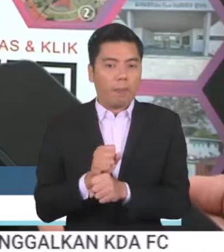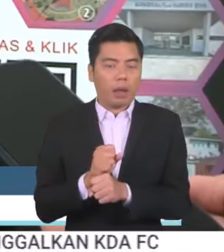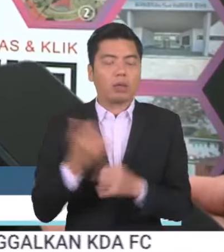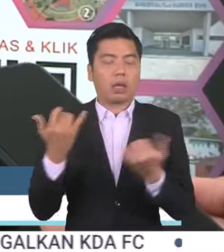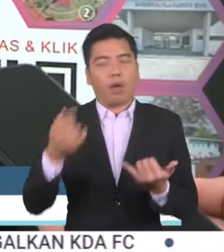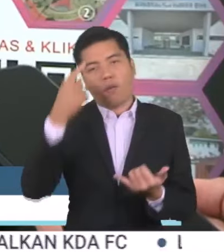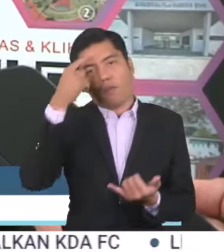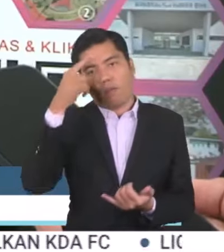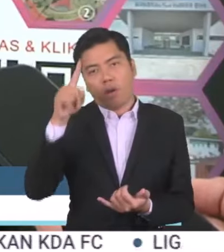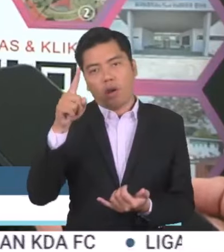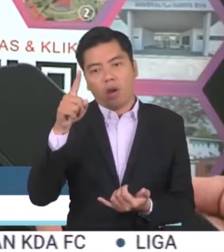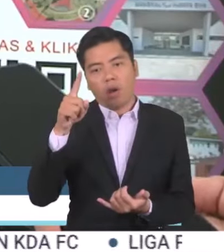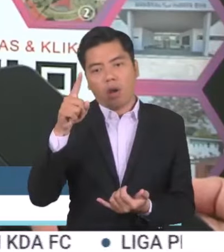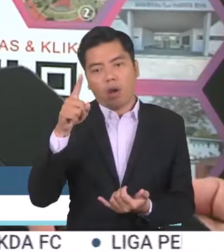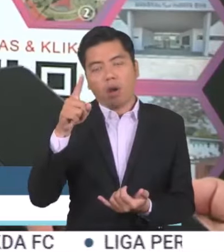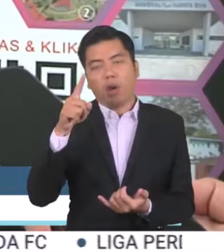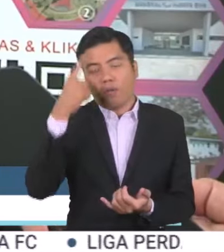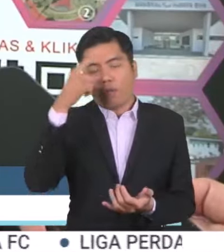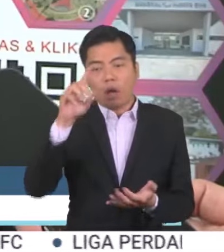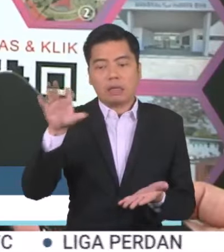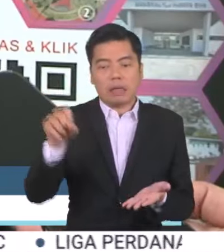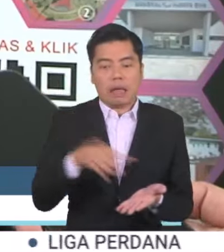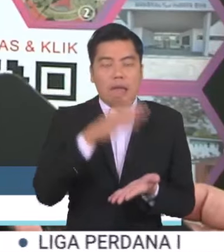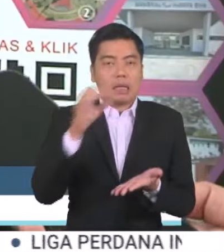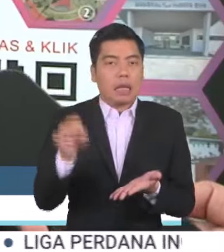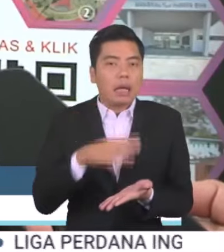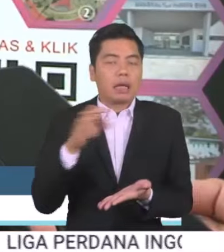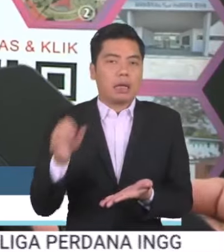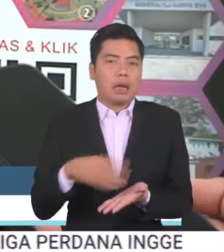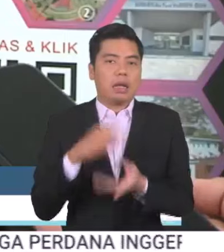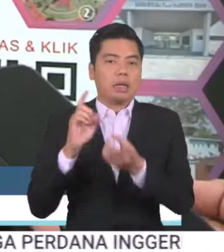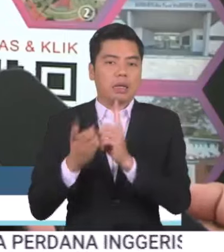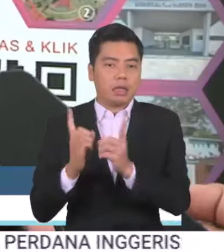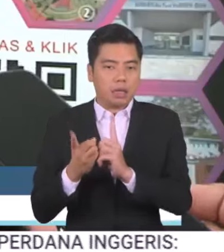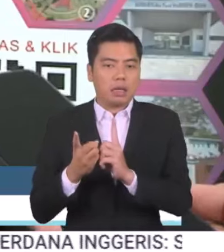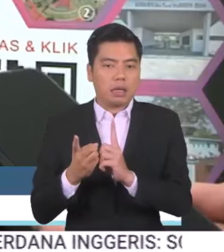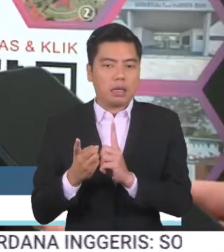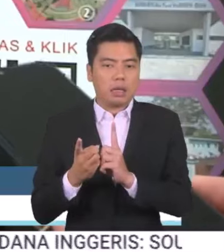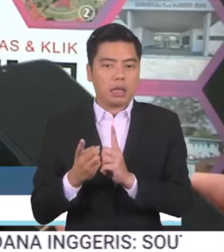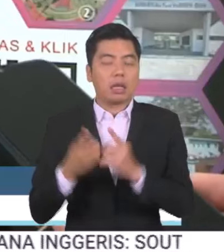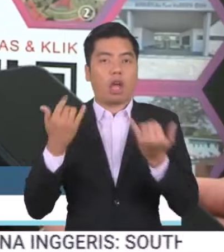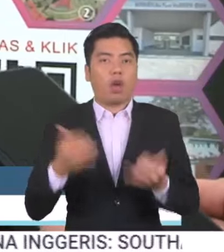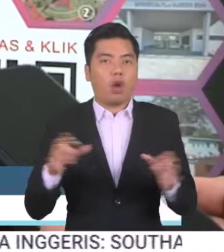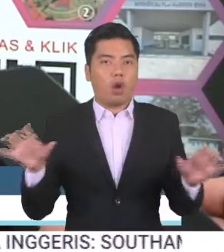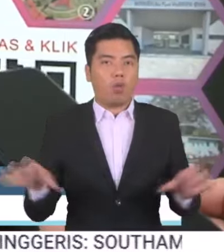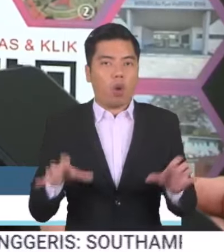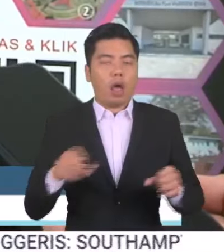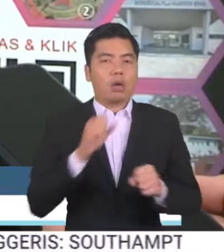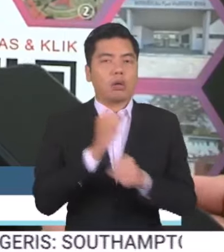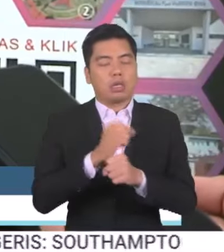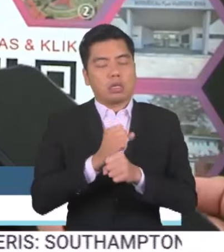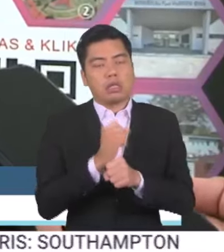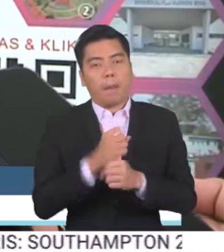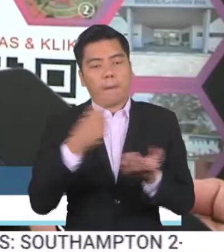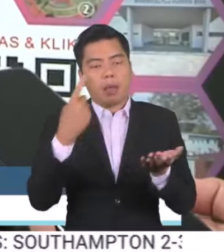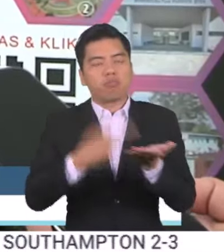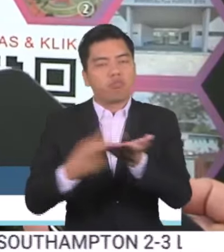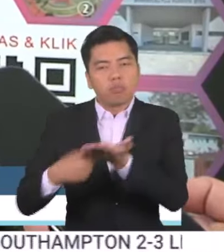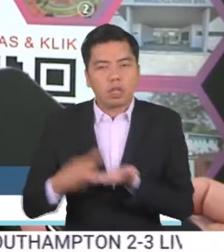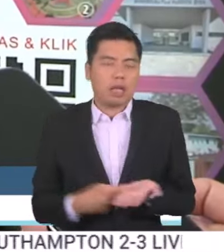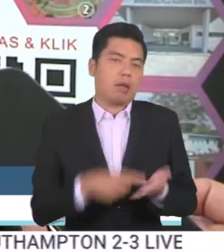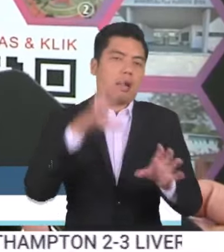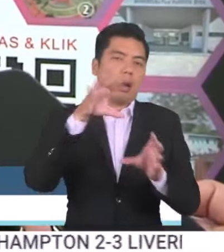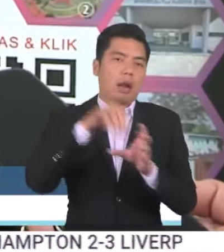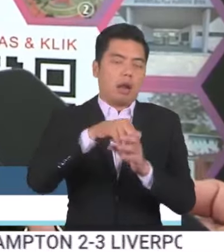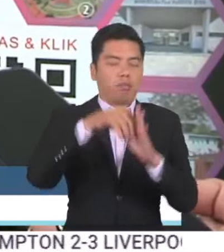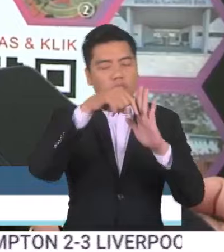pendigitalan. Kita dah dapat salinan bahan digital. Tapi dalam masa yang sama, kita juga mohon untuk membuat kerja-kerja pendigitalan secara dalaman.